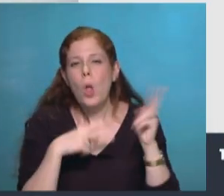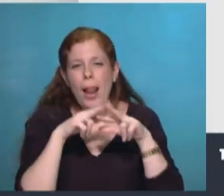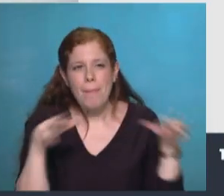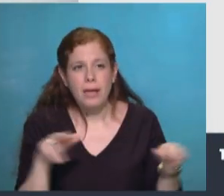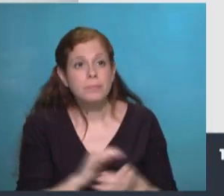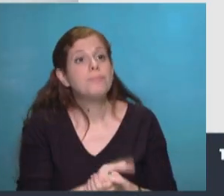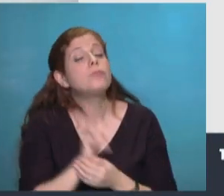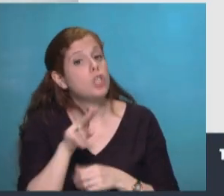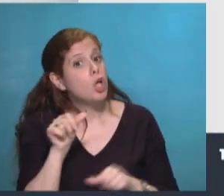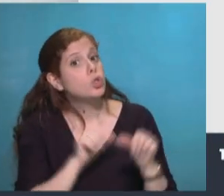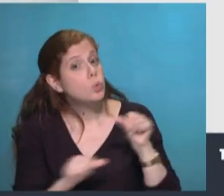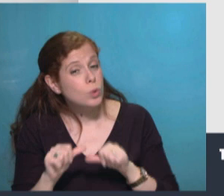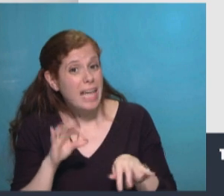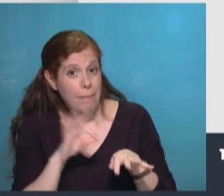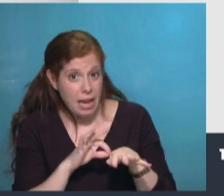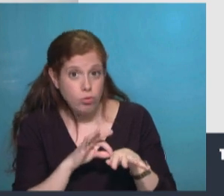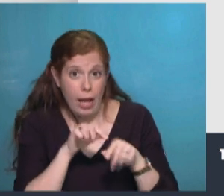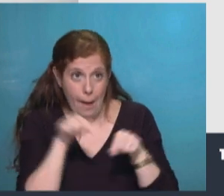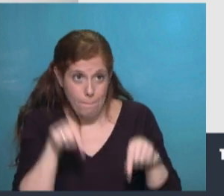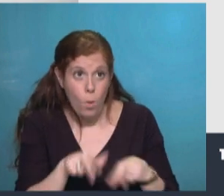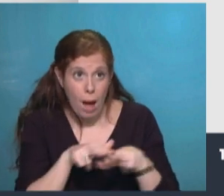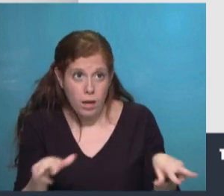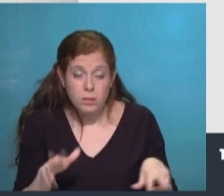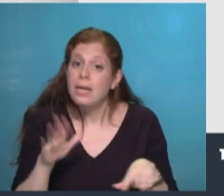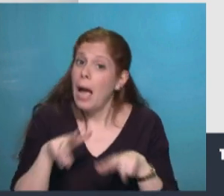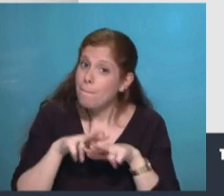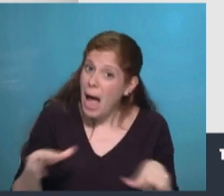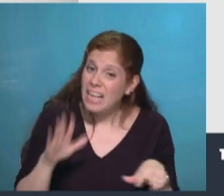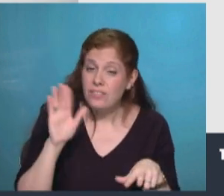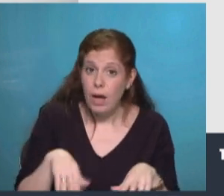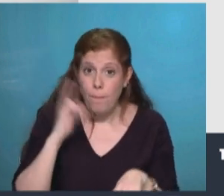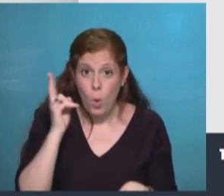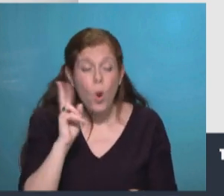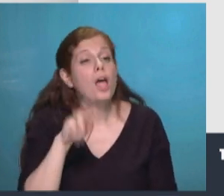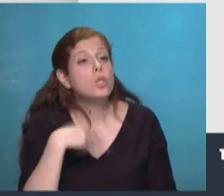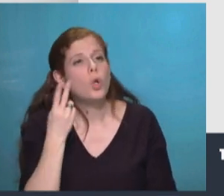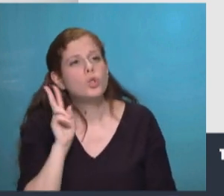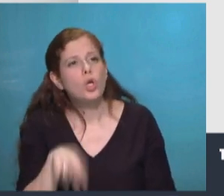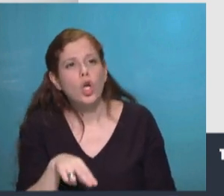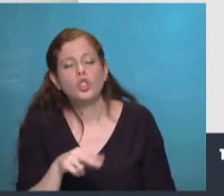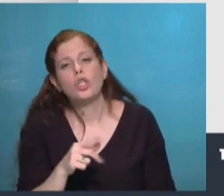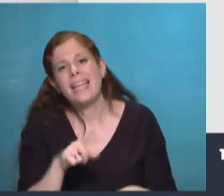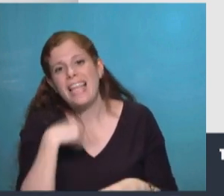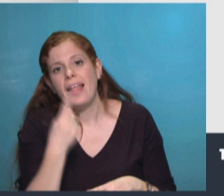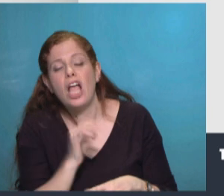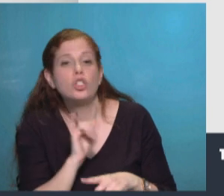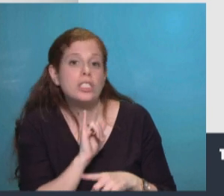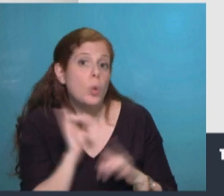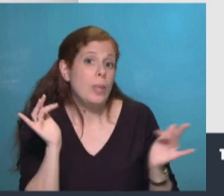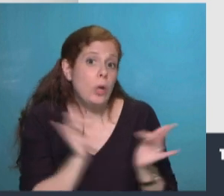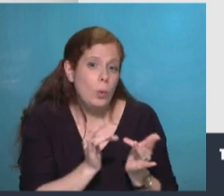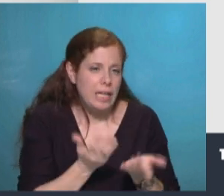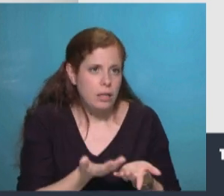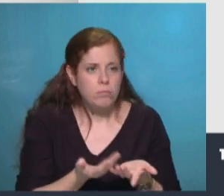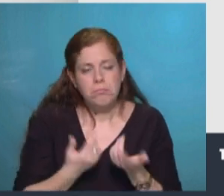קליניים שנערכים פה בארץ, בבתי חולים? גם בארץ וגם בחו"ל. יכול להיות שבגלל זה ישנה הטענה של איזשהו ניגוד עניינים. לא רואה